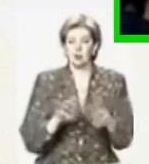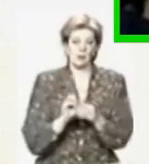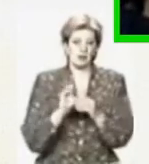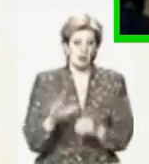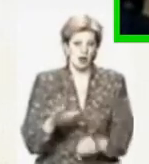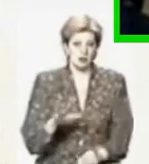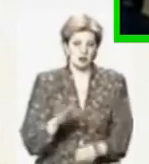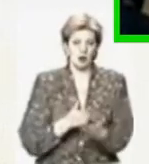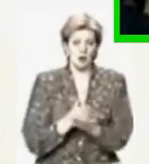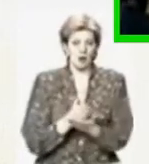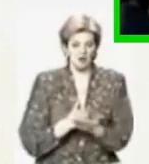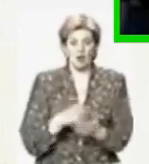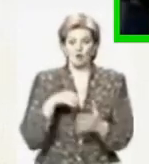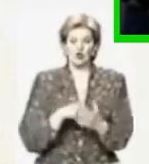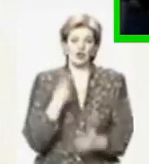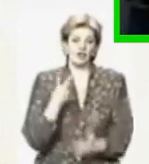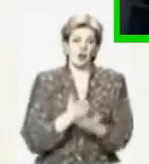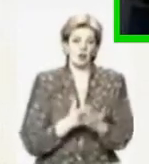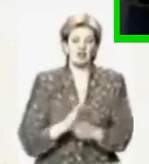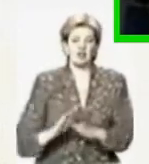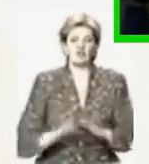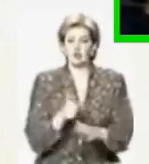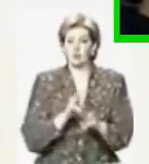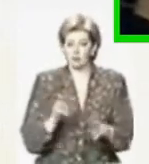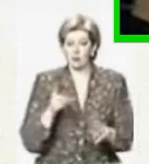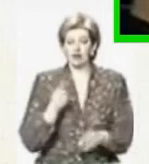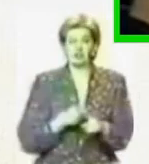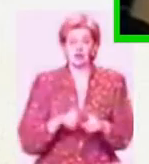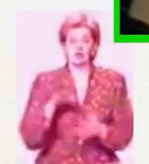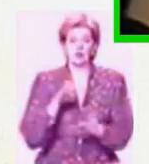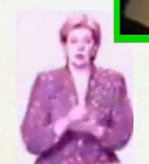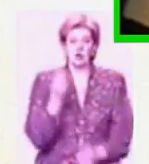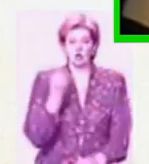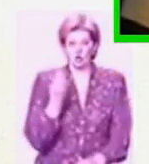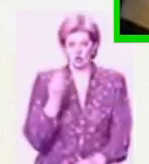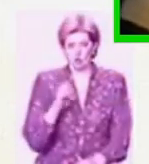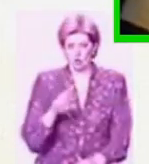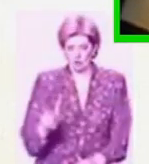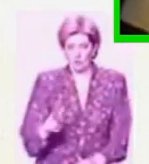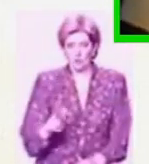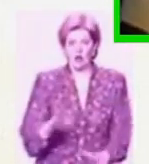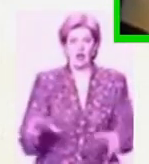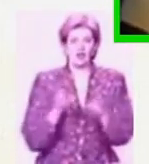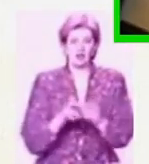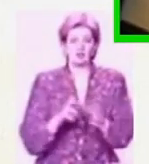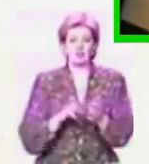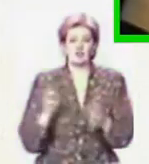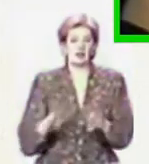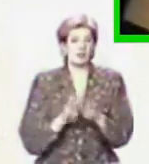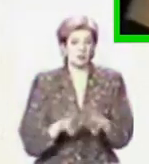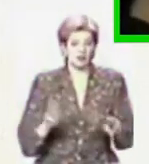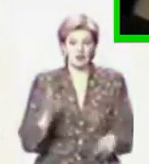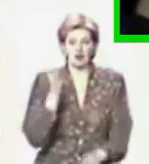молодежь хозяйство. Волновал такой вопрос строительства нового дома культуры. И только этот вопрос решился